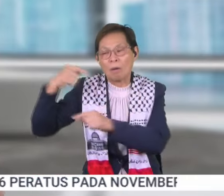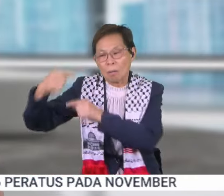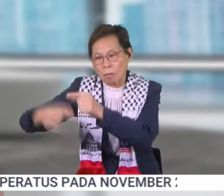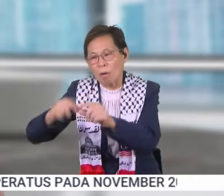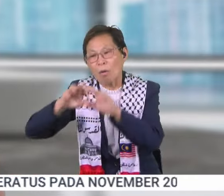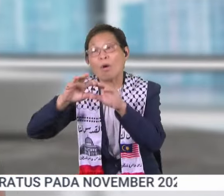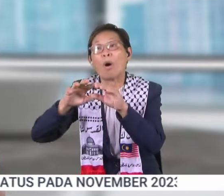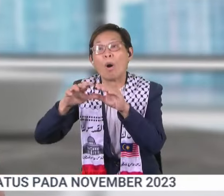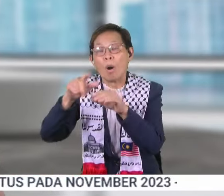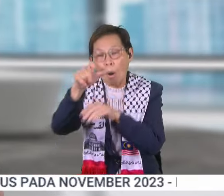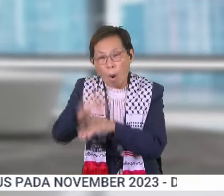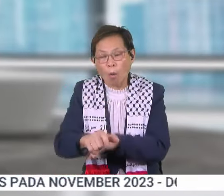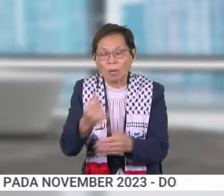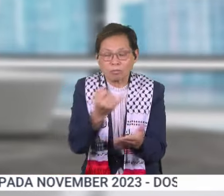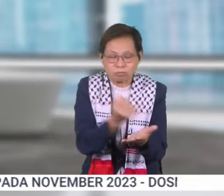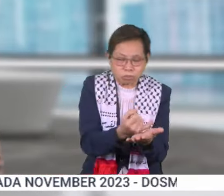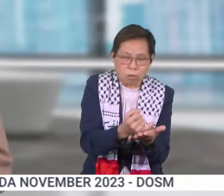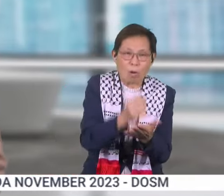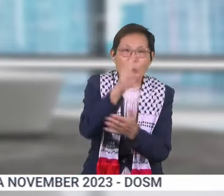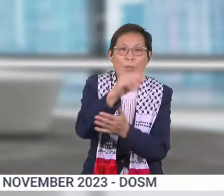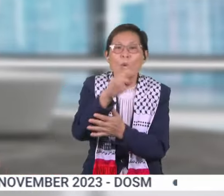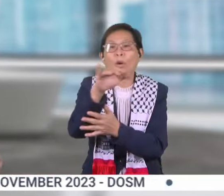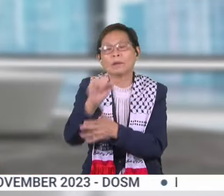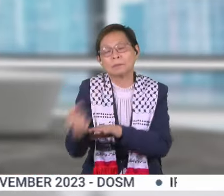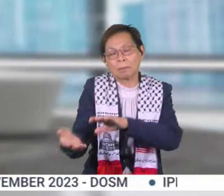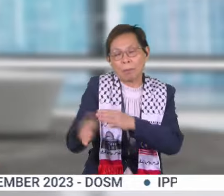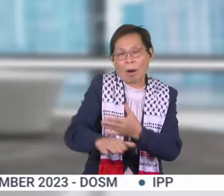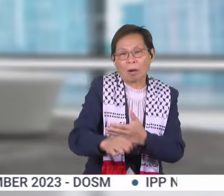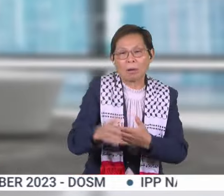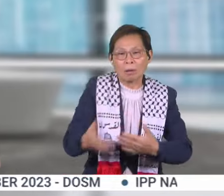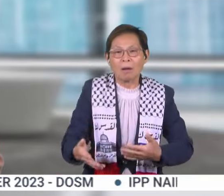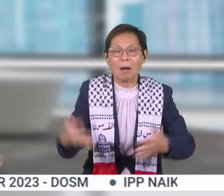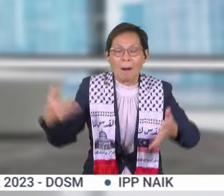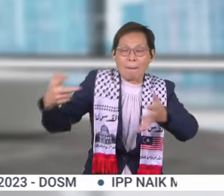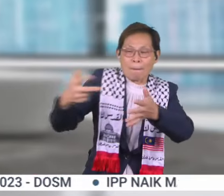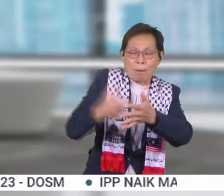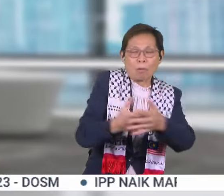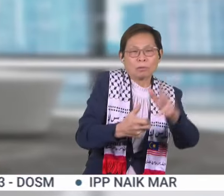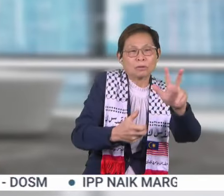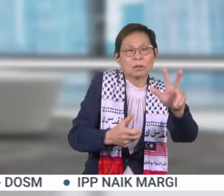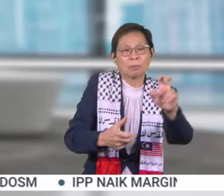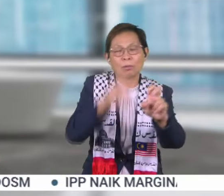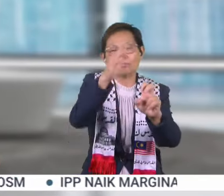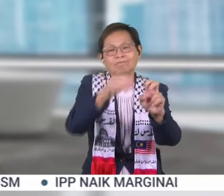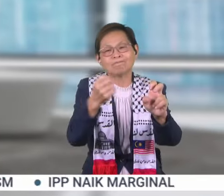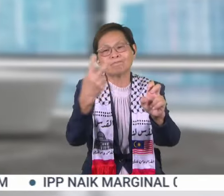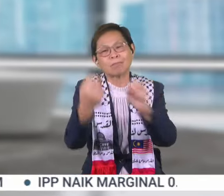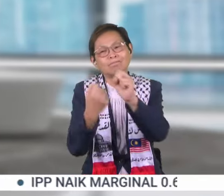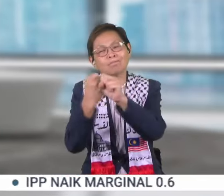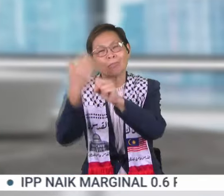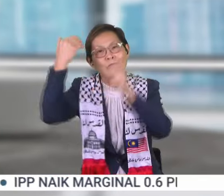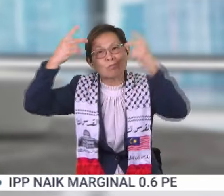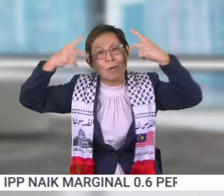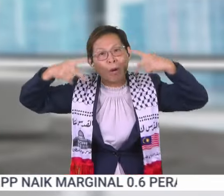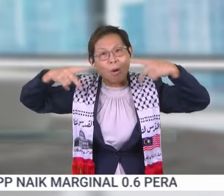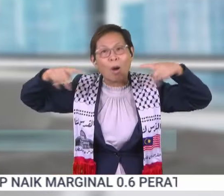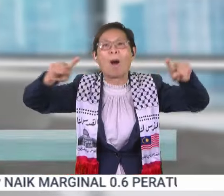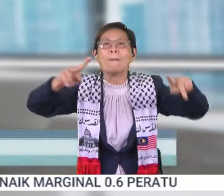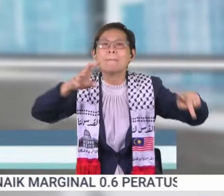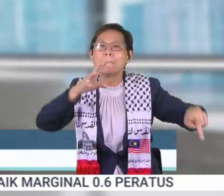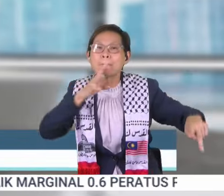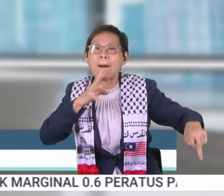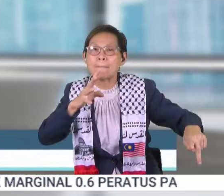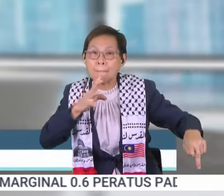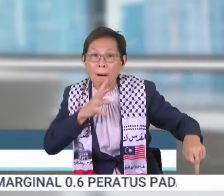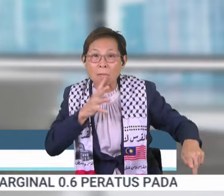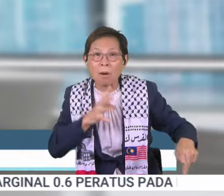orang berinsurans Abdul Muiz Zakaria yang maut dalam kejadian kemalangan pada 30 Disember tahun lalu. Menurut pengarahnya, Nur Muhammad Bakhtiar